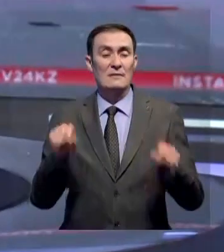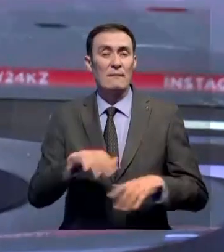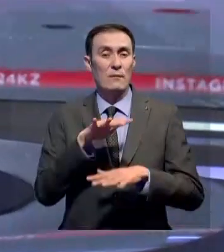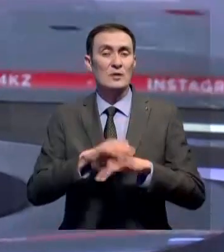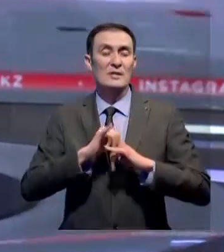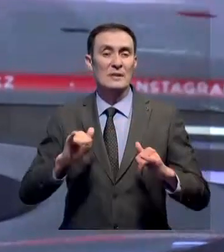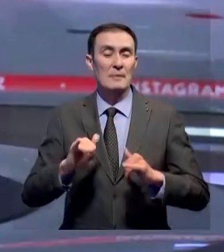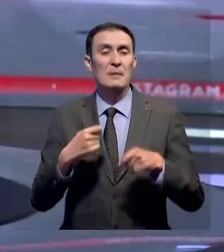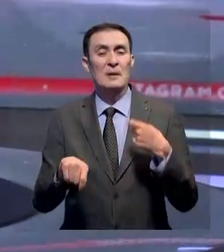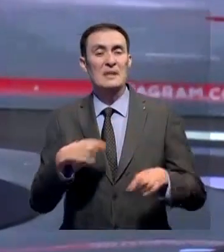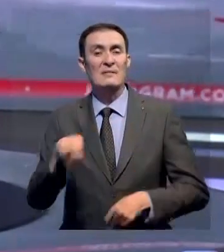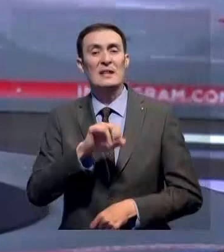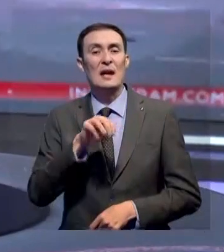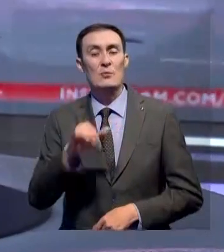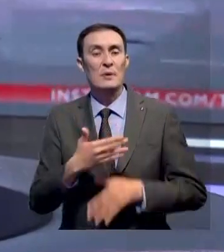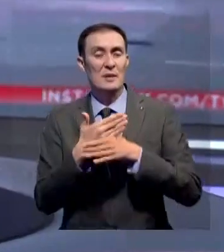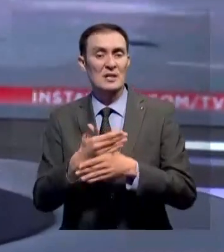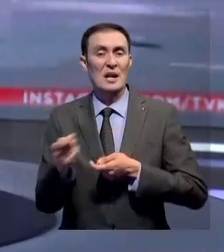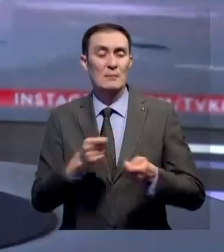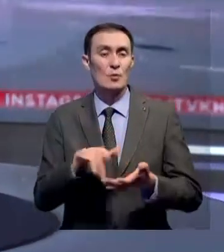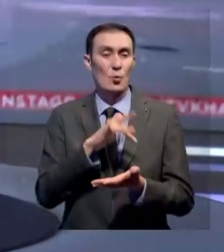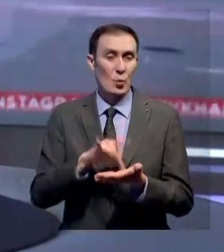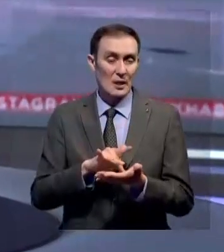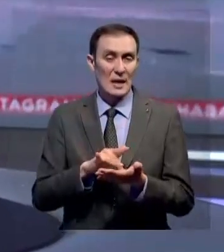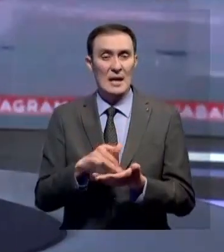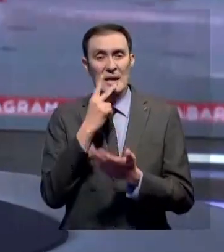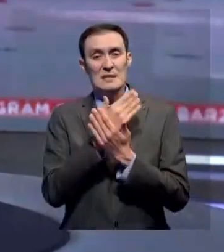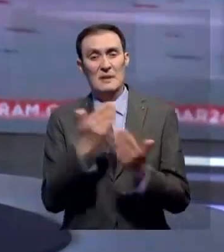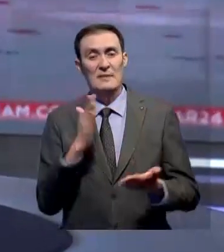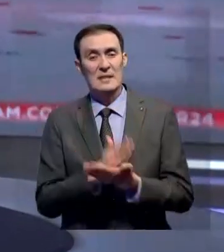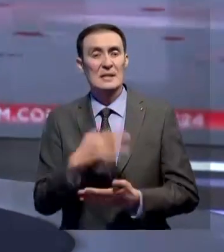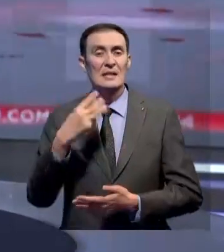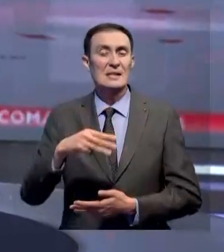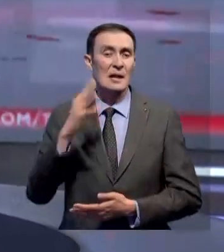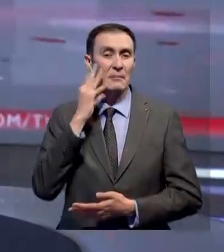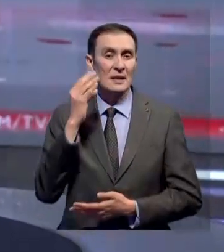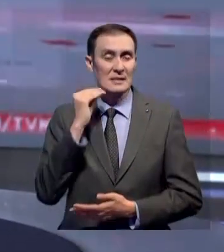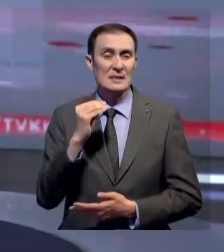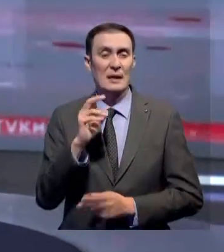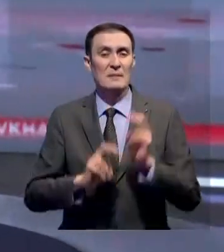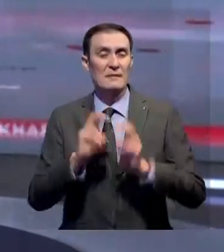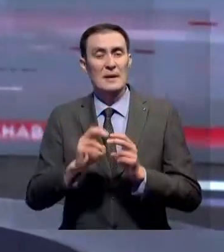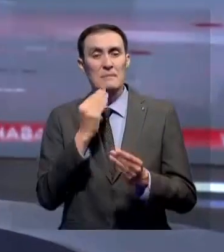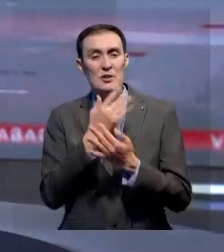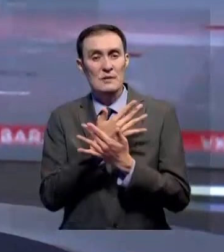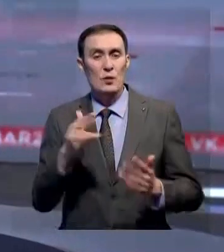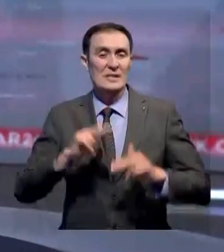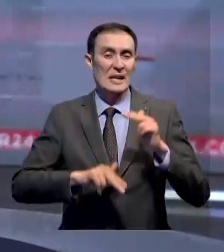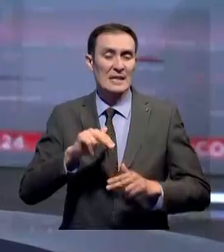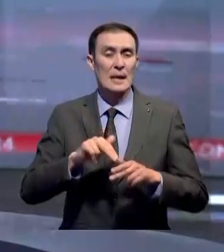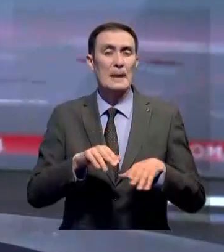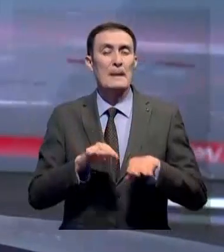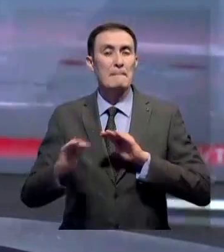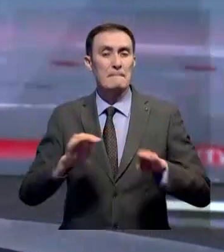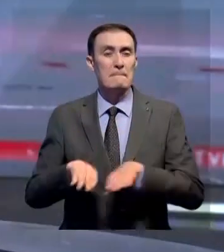развития предпринимательства «Даму» при поддержке акимата города. В числе экспонентов 30 алматинских производителей пищевой,